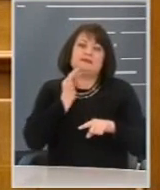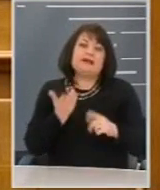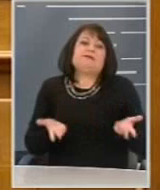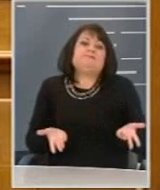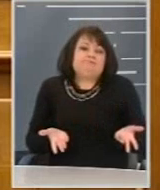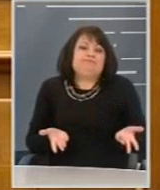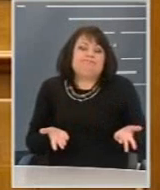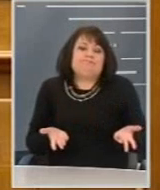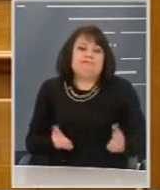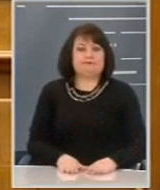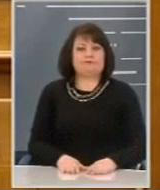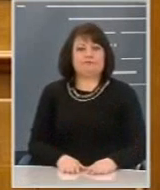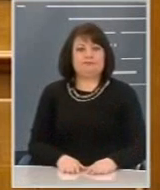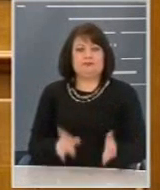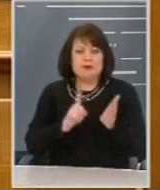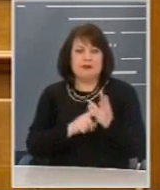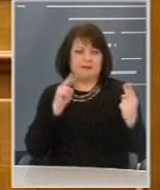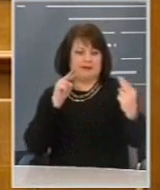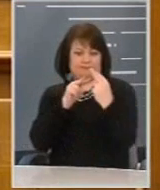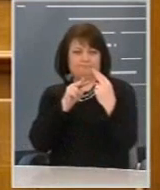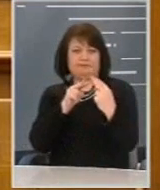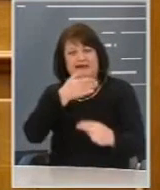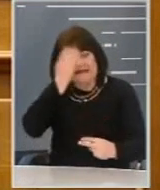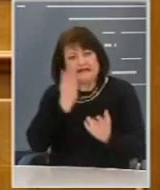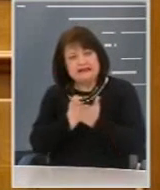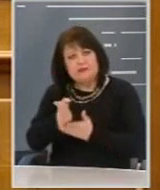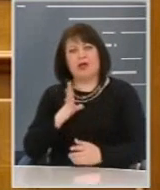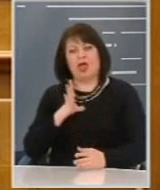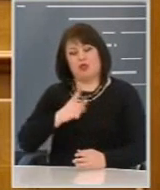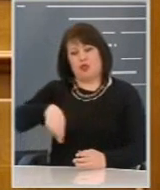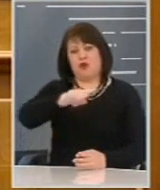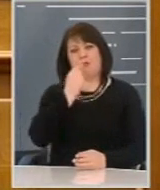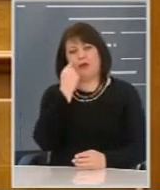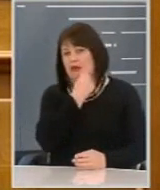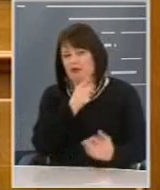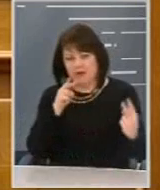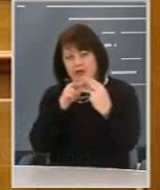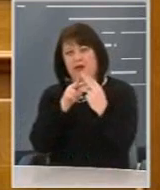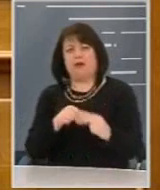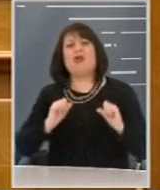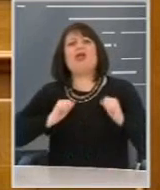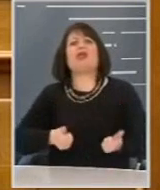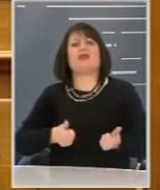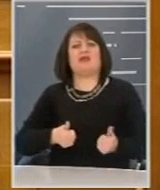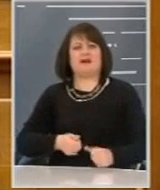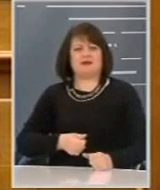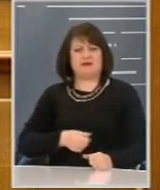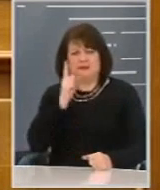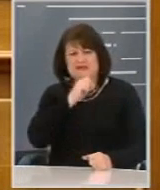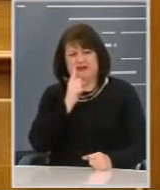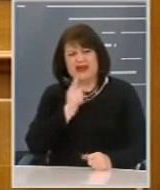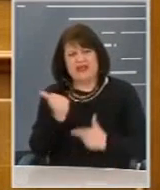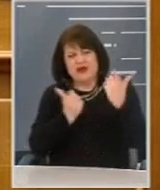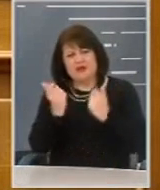τιμιότητα, τον τρόπο να μιλάς στον πολίτη στα μάτια. Δεν το κάνανε. Δεν τολμούν ακόμα και σήμερα να το κάνουν. Θέλουν να κάνουν μύθο τα θαλασσοδάνεια, ότι